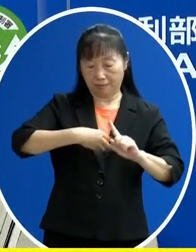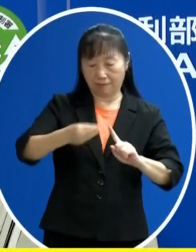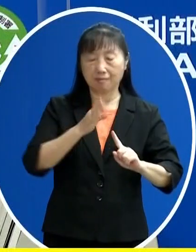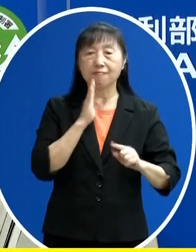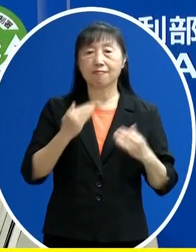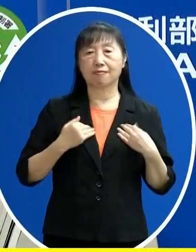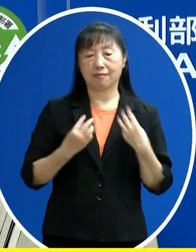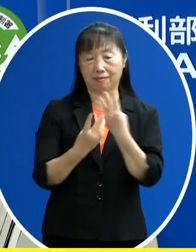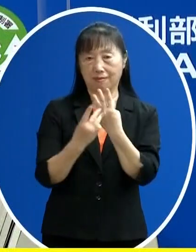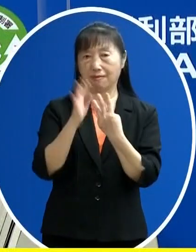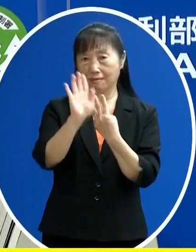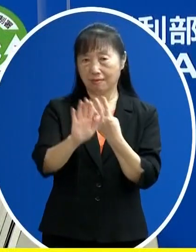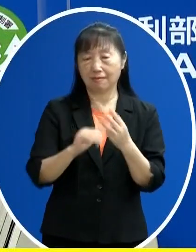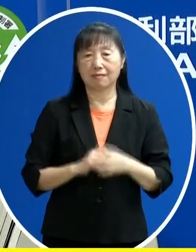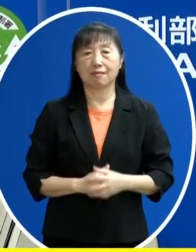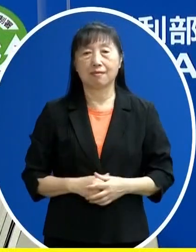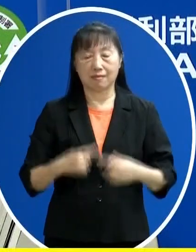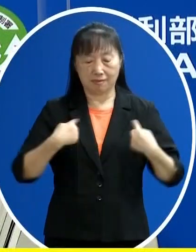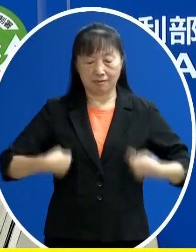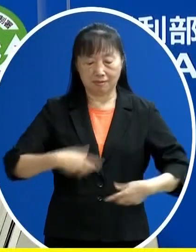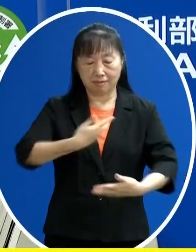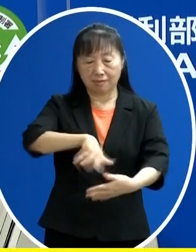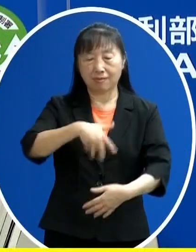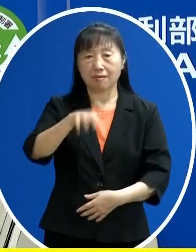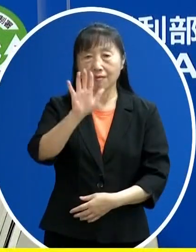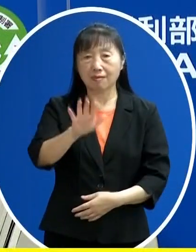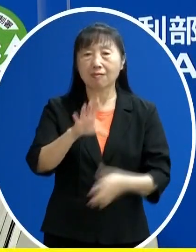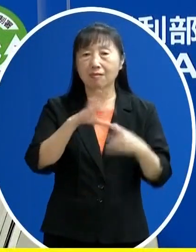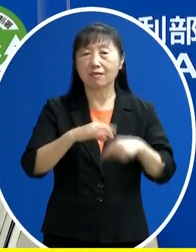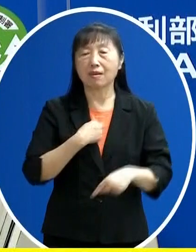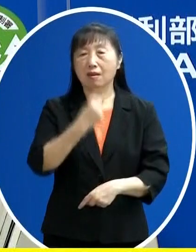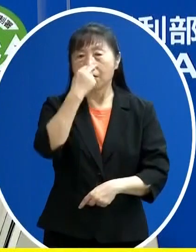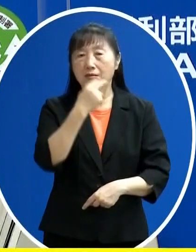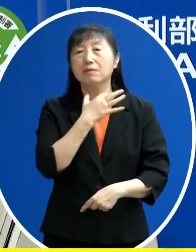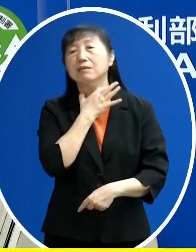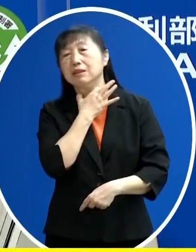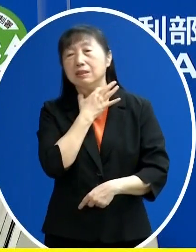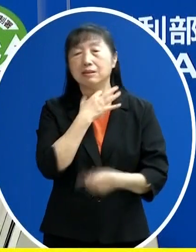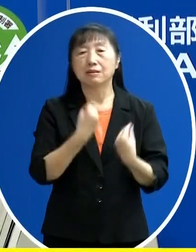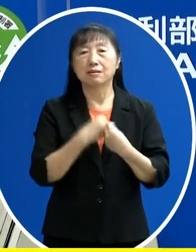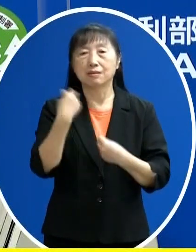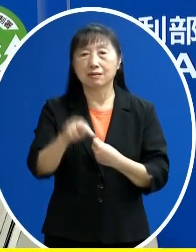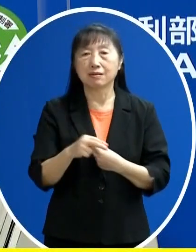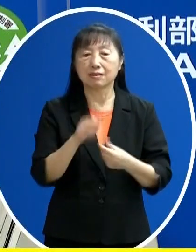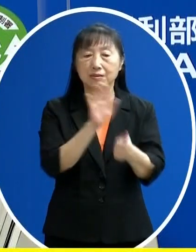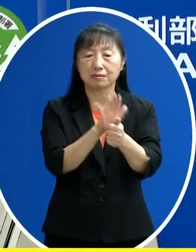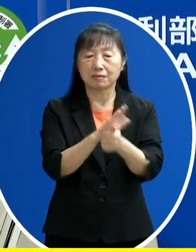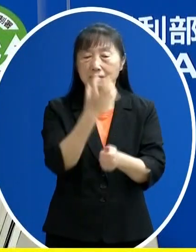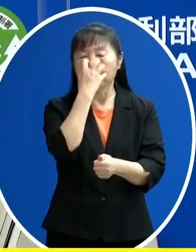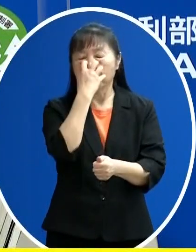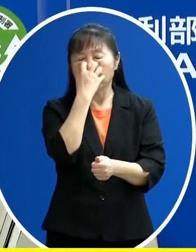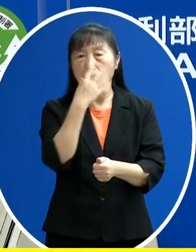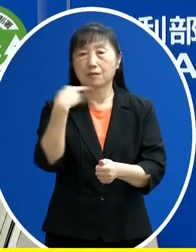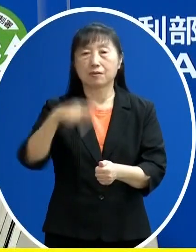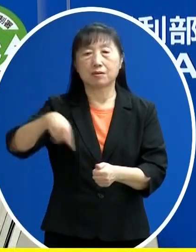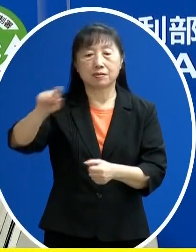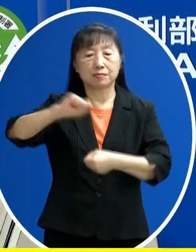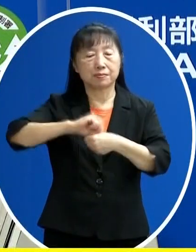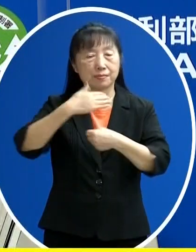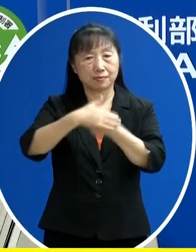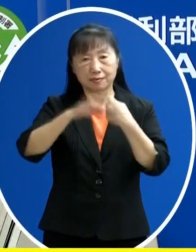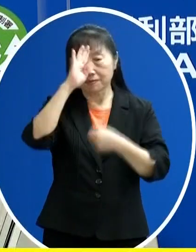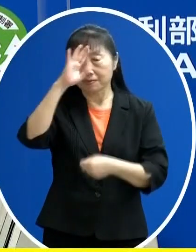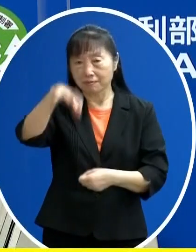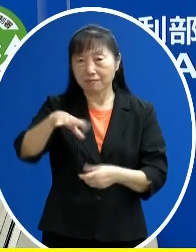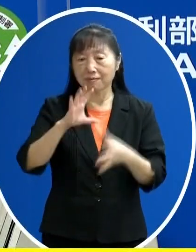肺炎跟胸水所以紧急的因为呼吸窘迫关系插管使用呼吸器住在加护病房当中不